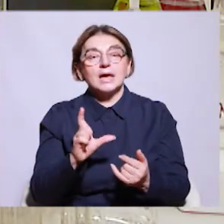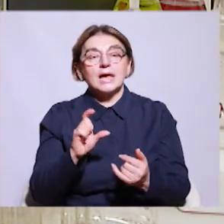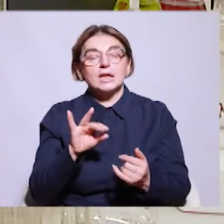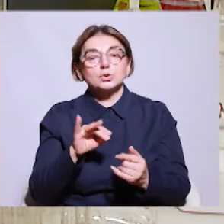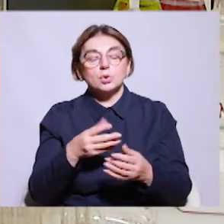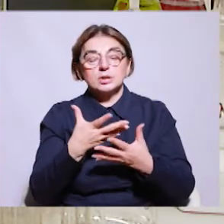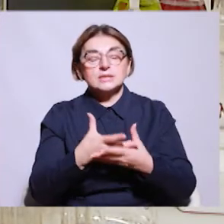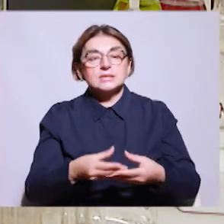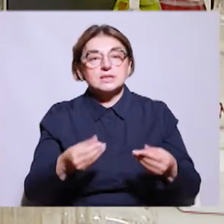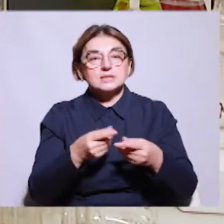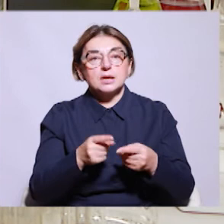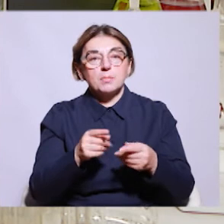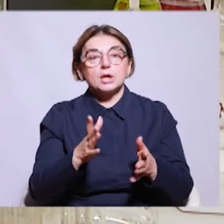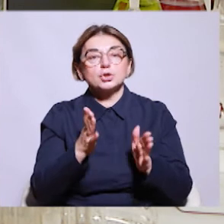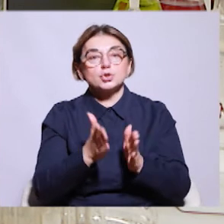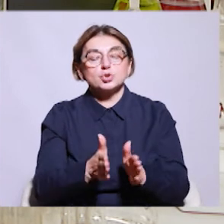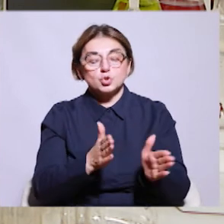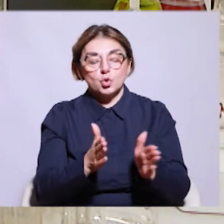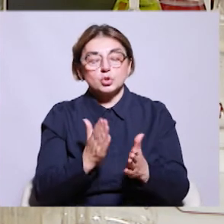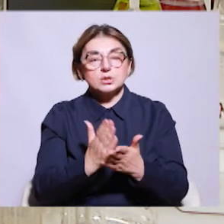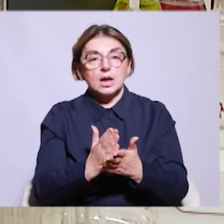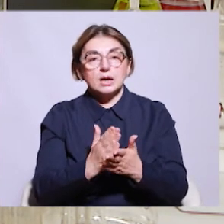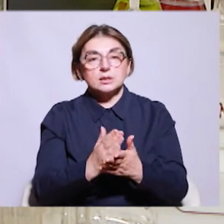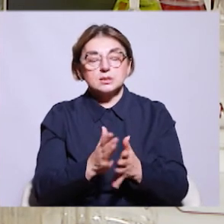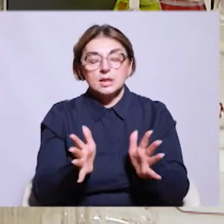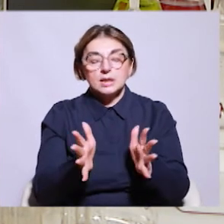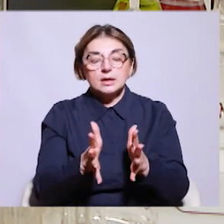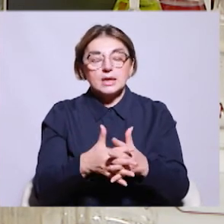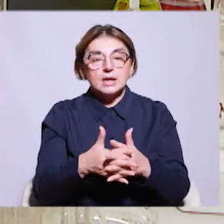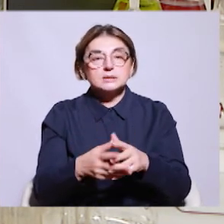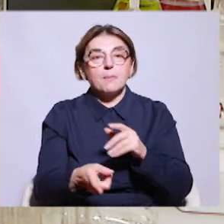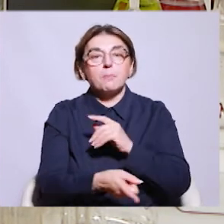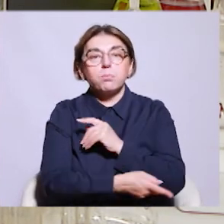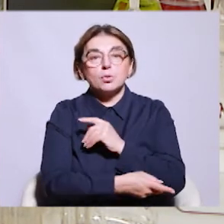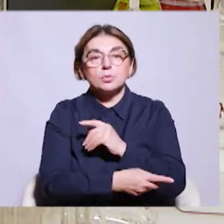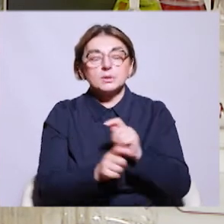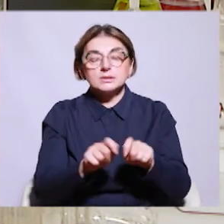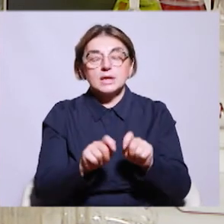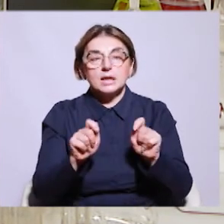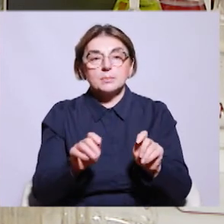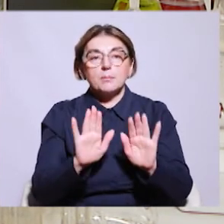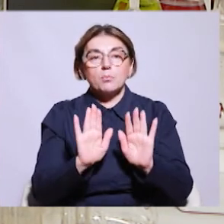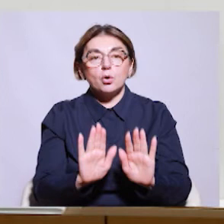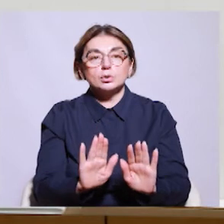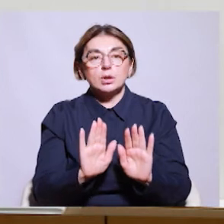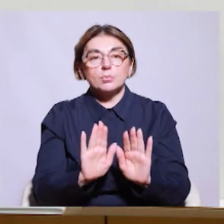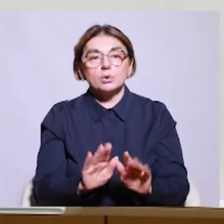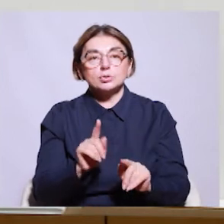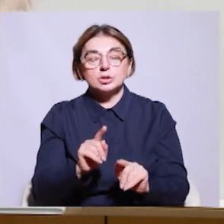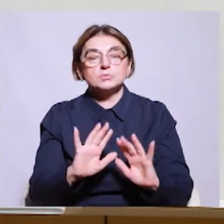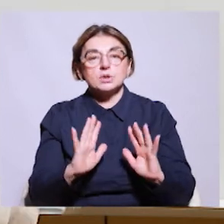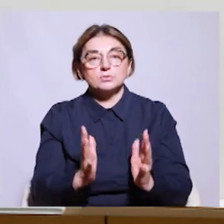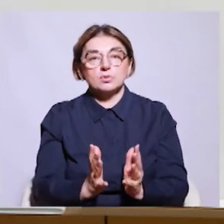ხსნარში მათ შორის მიმდინარეობს რეაქცია ბოლომდე, ანუ წარიმართება რეაქცია მხოლოდ და მხოლოდ